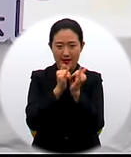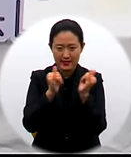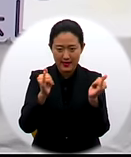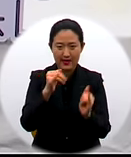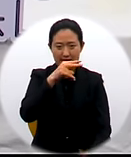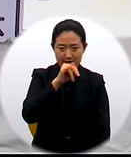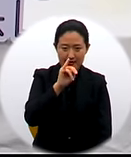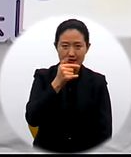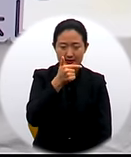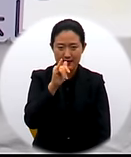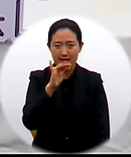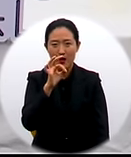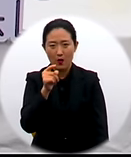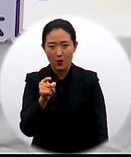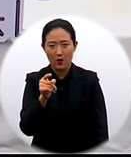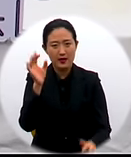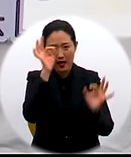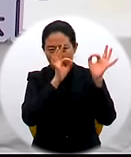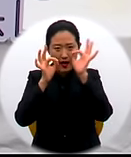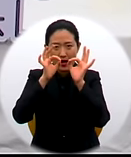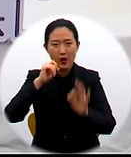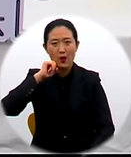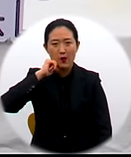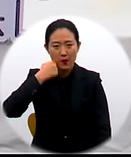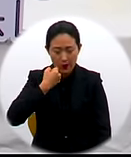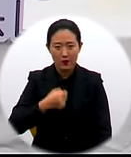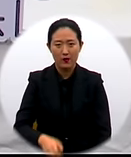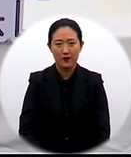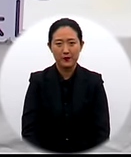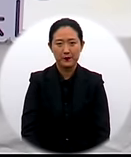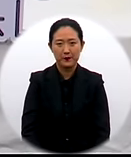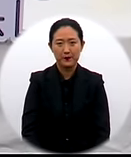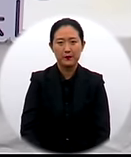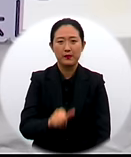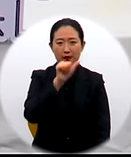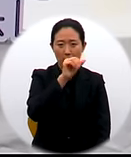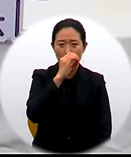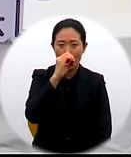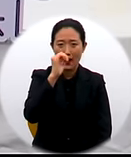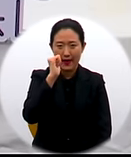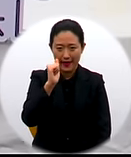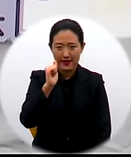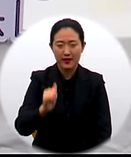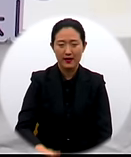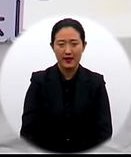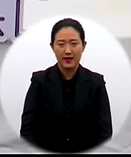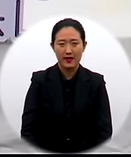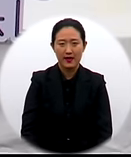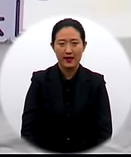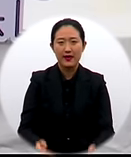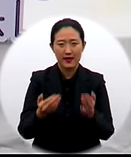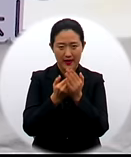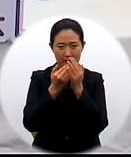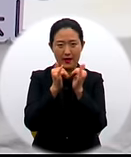구하기 어렵습니다. 근데 이게 주니어 레벨로 내려오면 AOS, 안드로이드 생태계예요. 요 AOS 개발자가 상당히